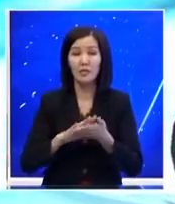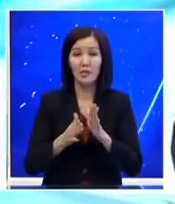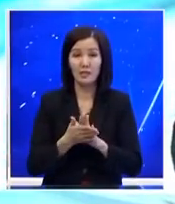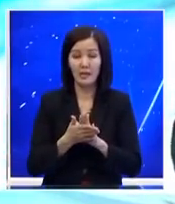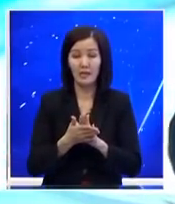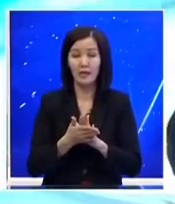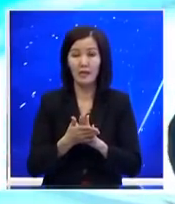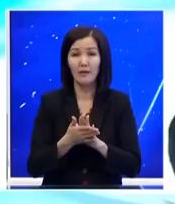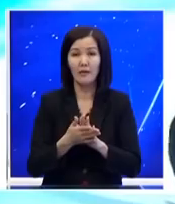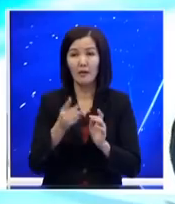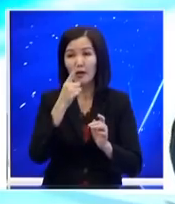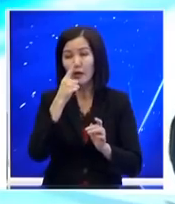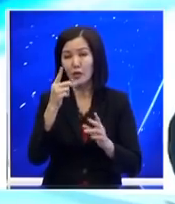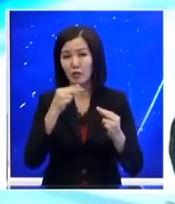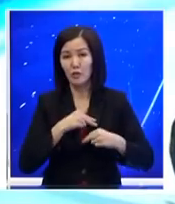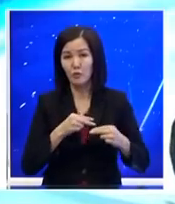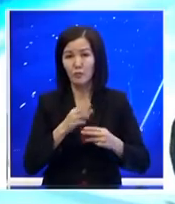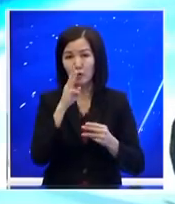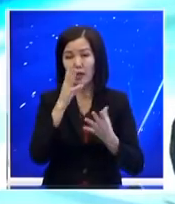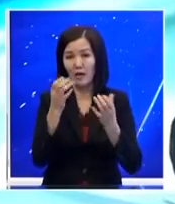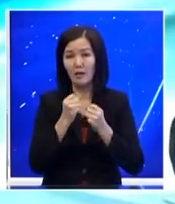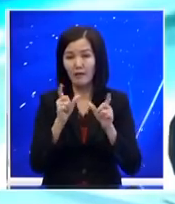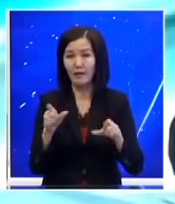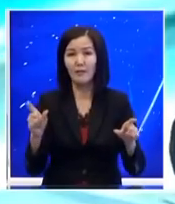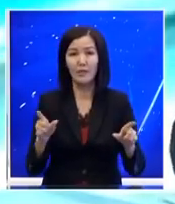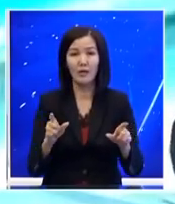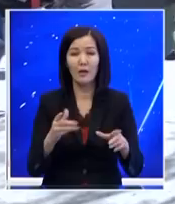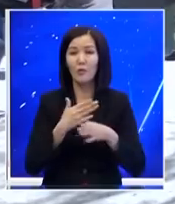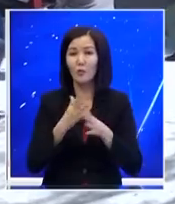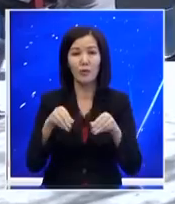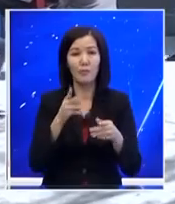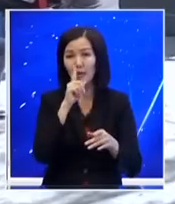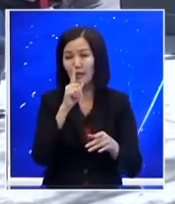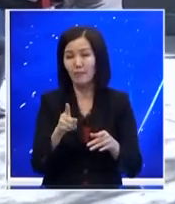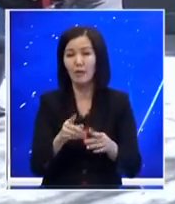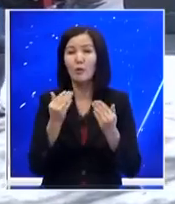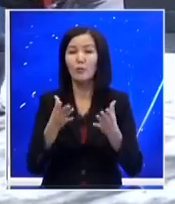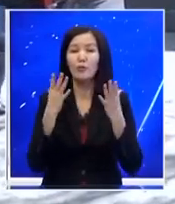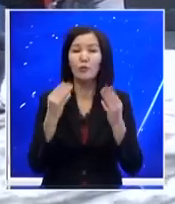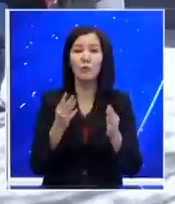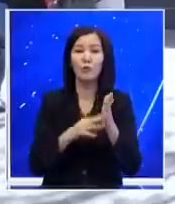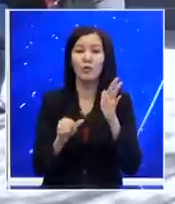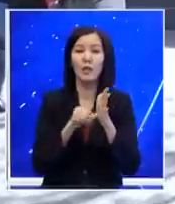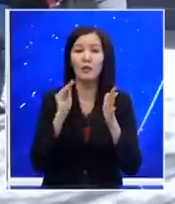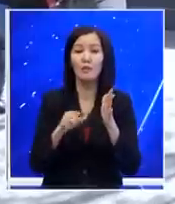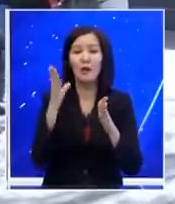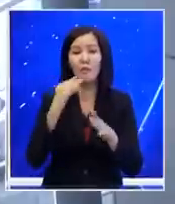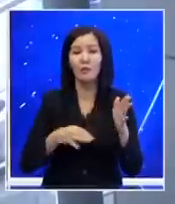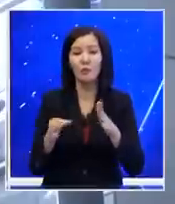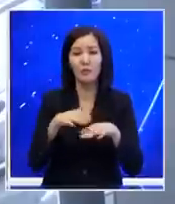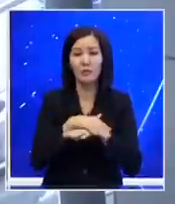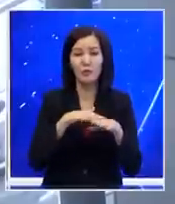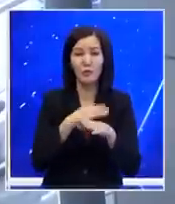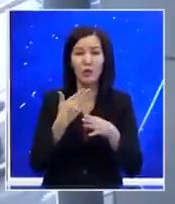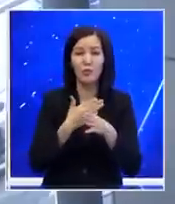жағдайда. Яғни, қашықтықтан жұмыс істеп, жалақы алып жүрген кісілерге бұл тарамайды. Айта кетсек, бүгінде 96 мыңнан астам Алматы облысының